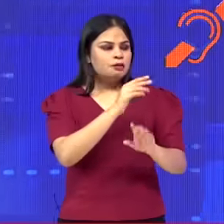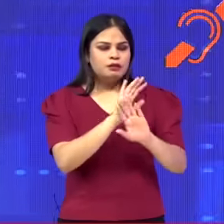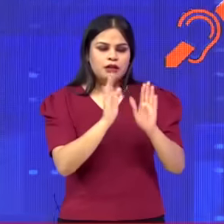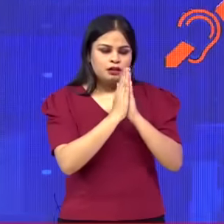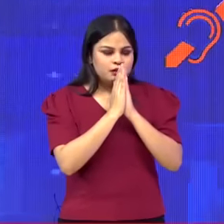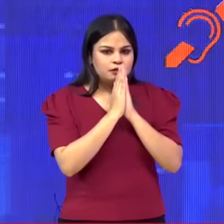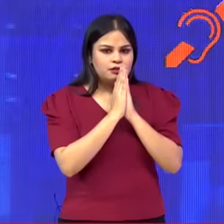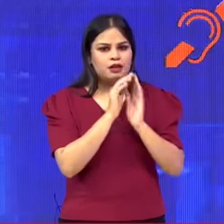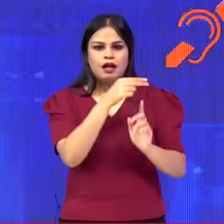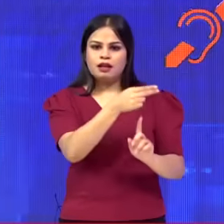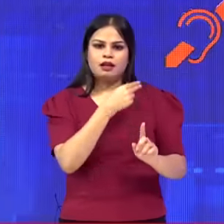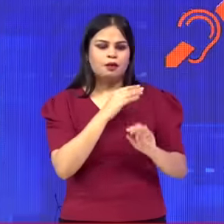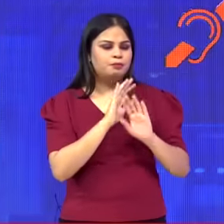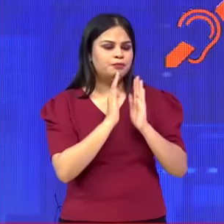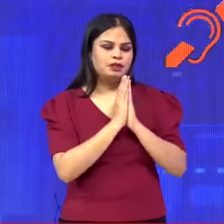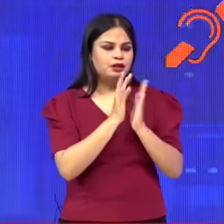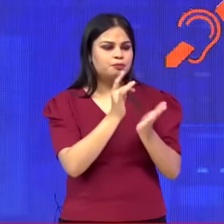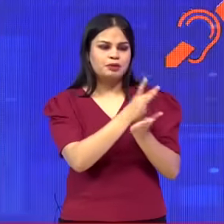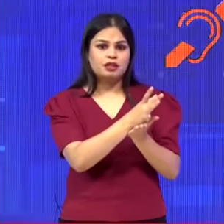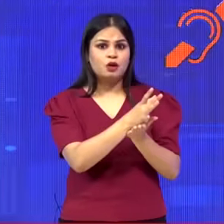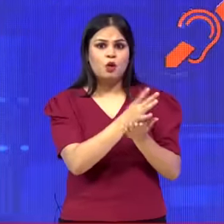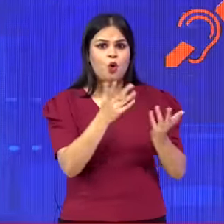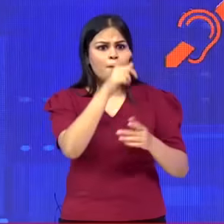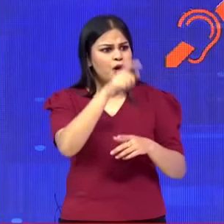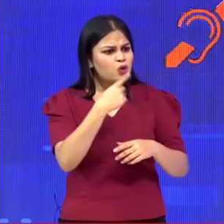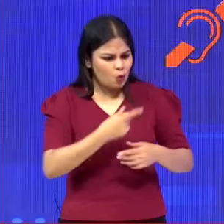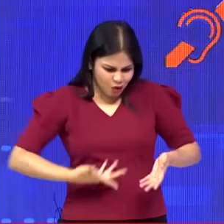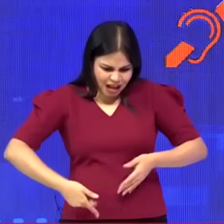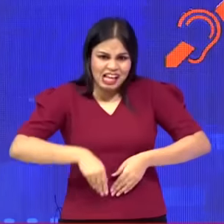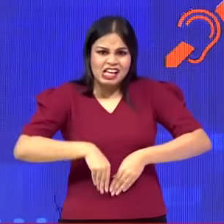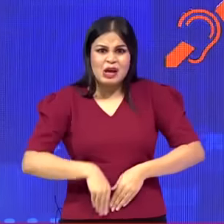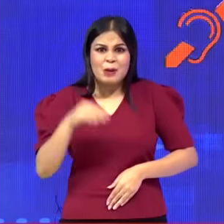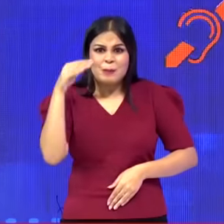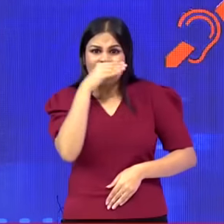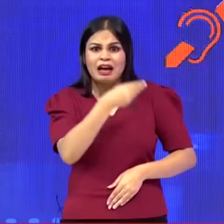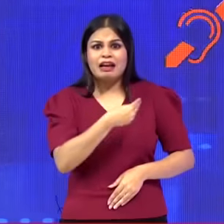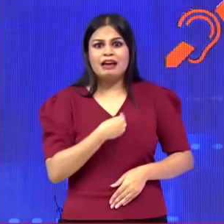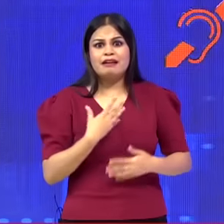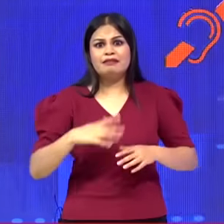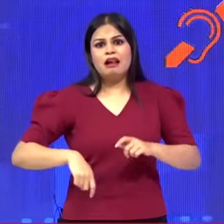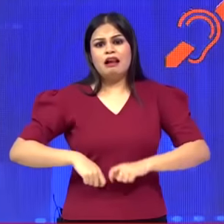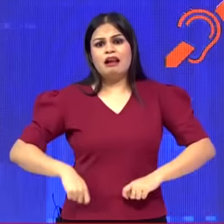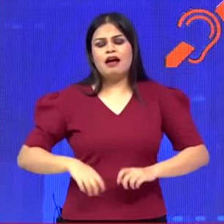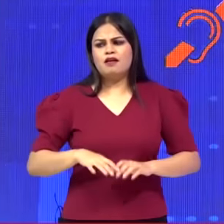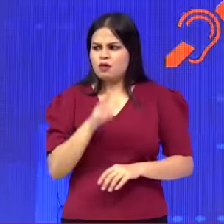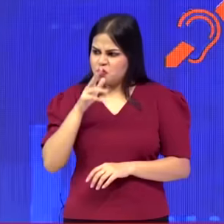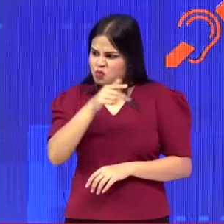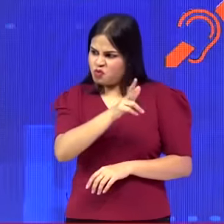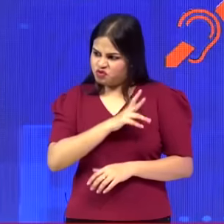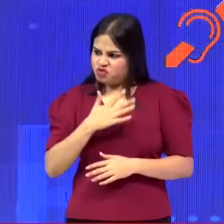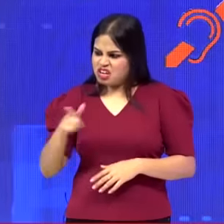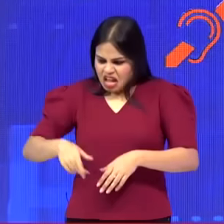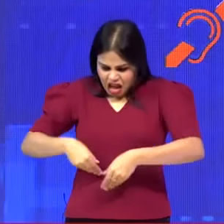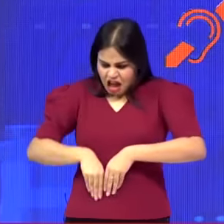सामने नाम ही मत लो, उन्होंने मुझे लंगोट पहनाया है। और वो कह रहे थे कि लंगोट पहनने में काफी तकलीफ हुई आपको।